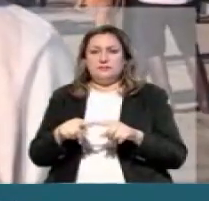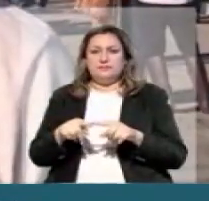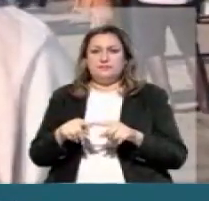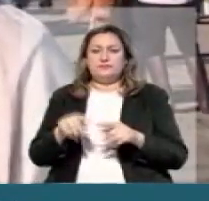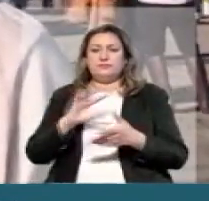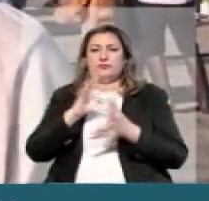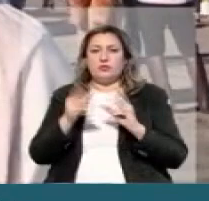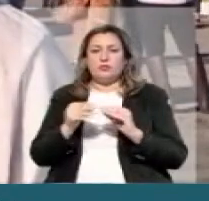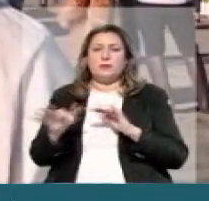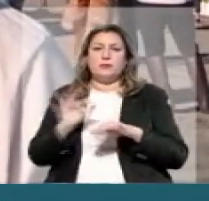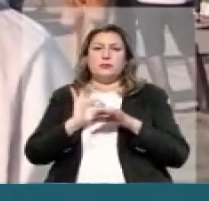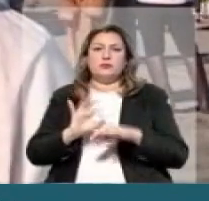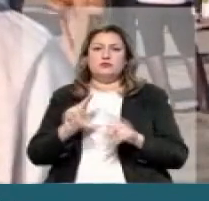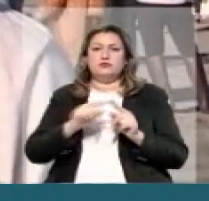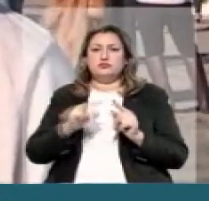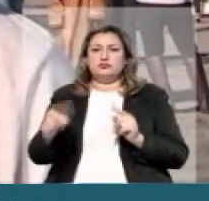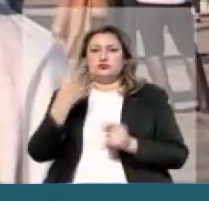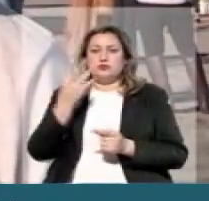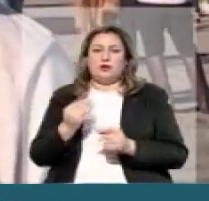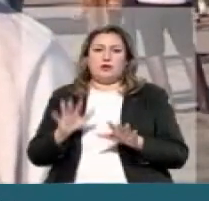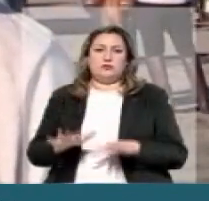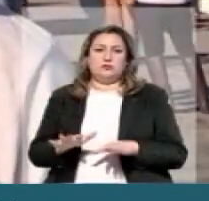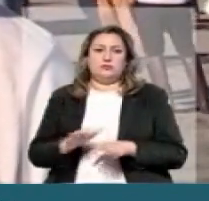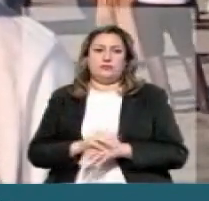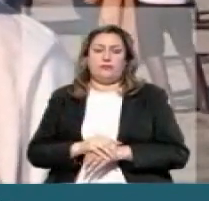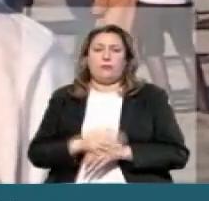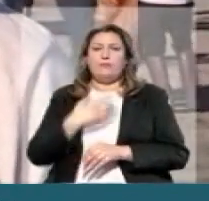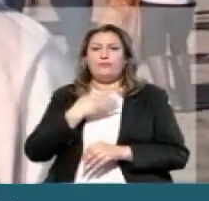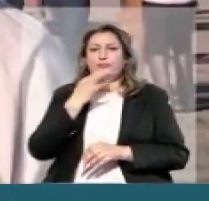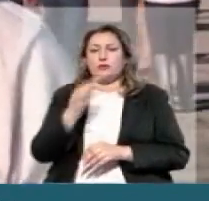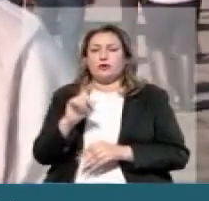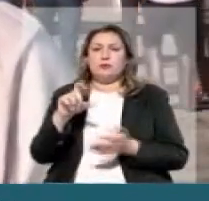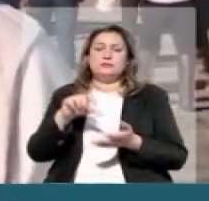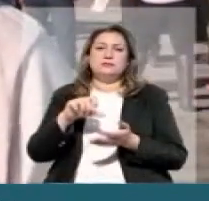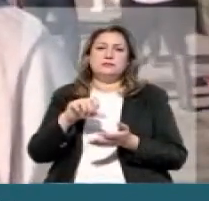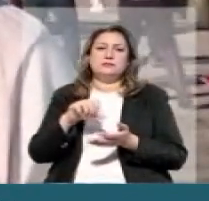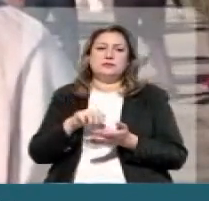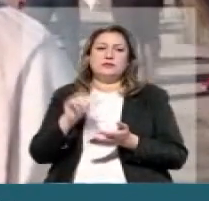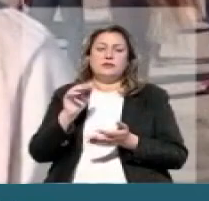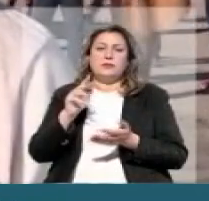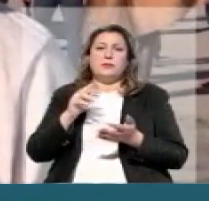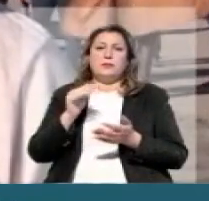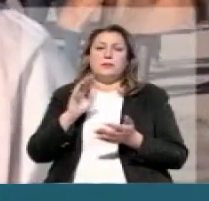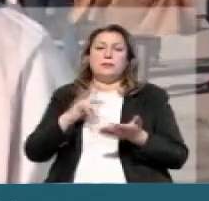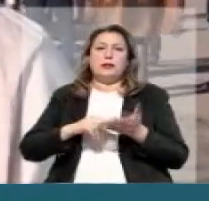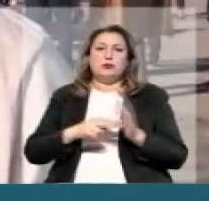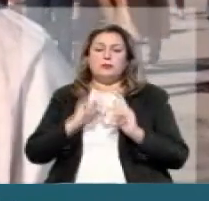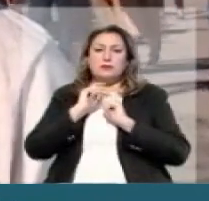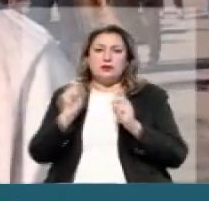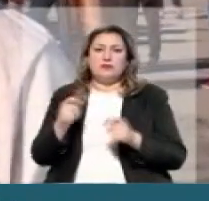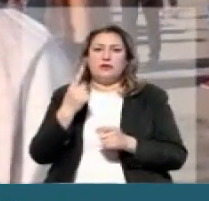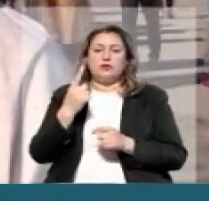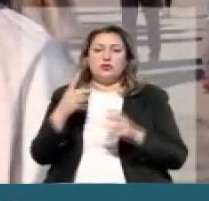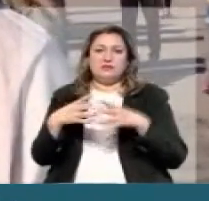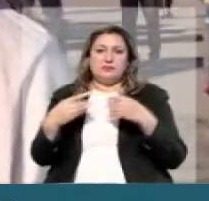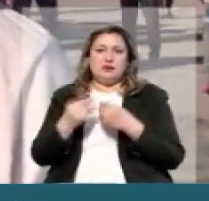болады. Тамыздың 2-сі күні үлкен форум өтетін болады. Форумның барысында біздің осы мінекей акцияның